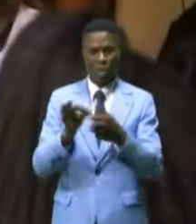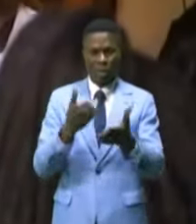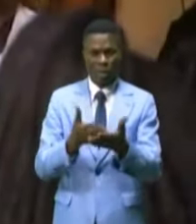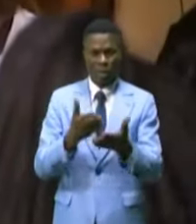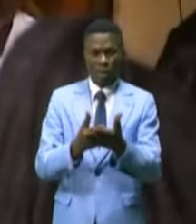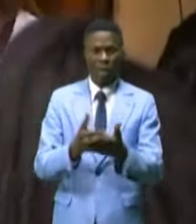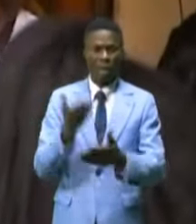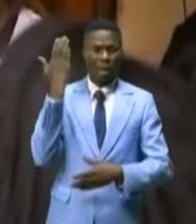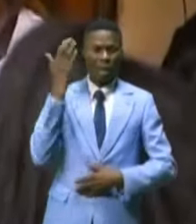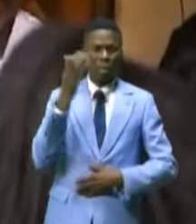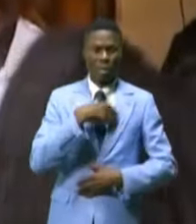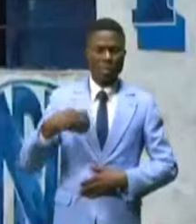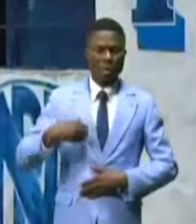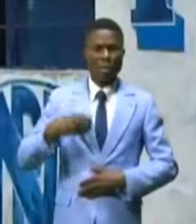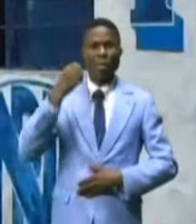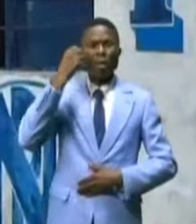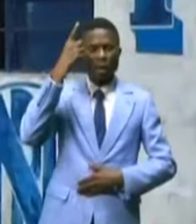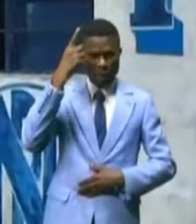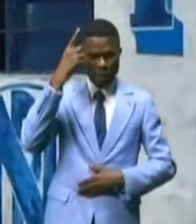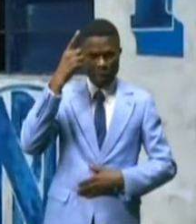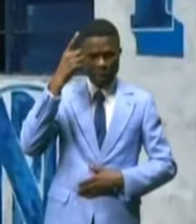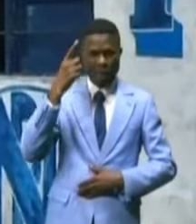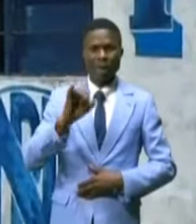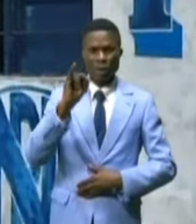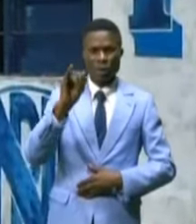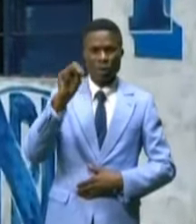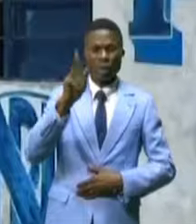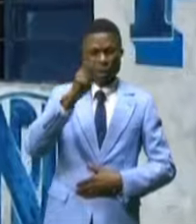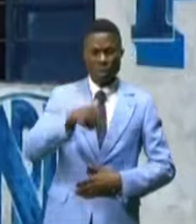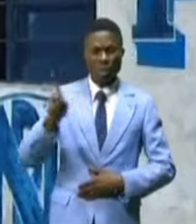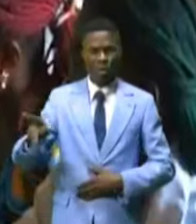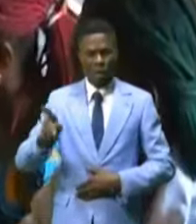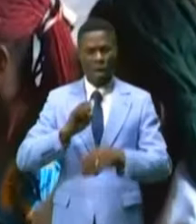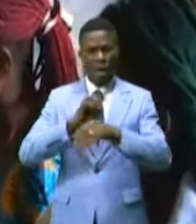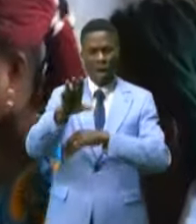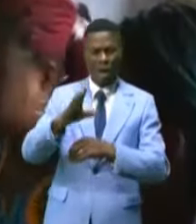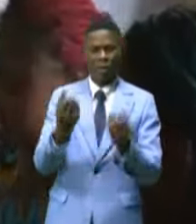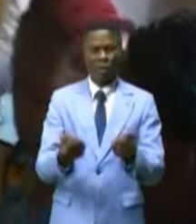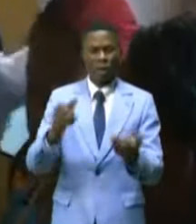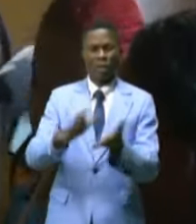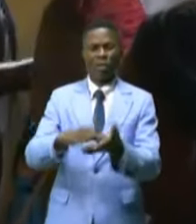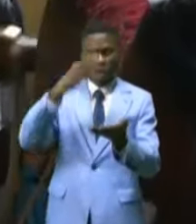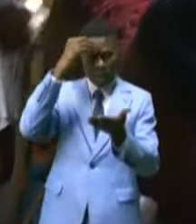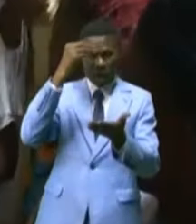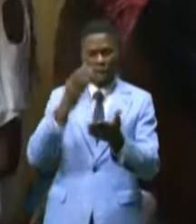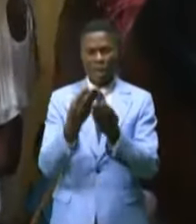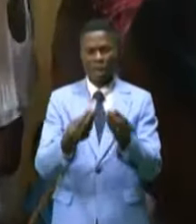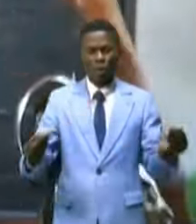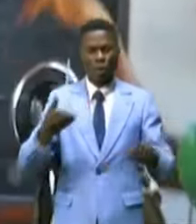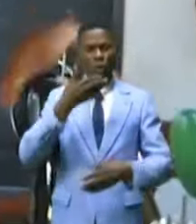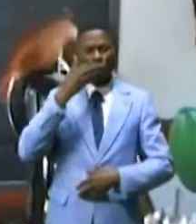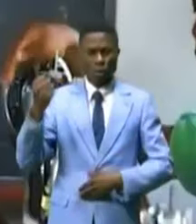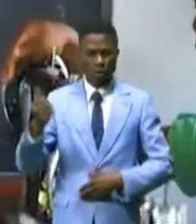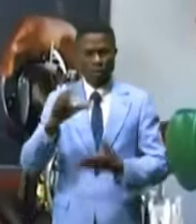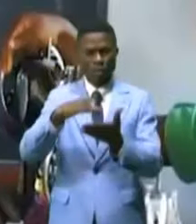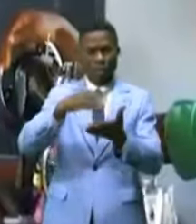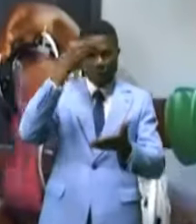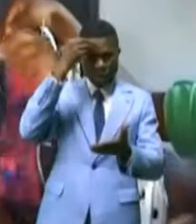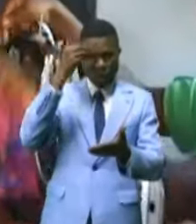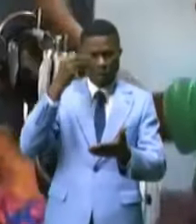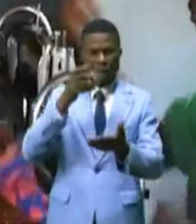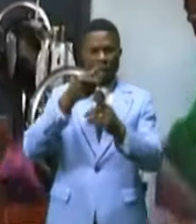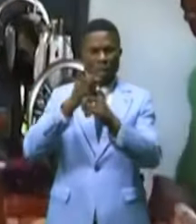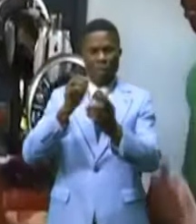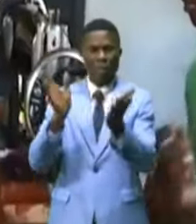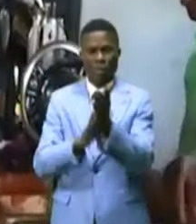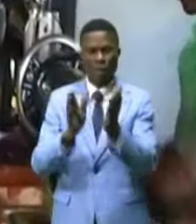les parents ont compris que c'est à l'INPP qu'il faut envoyer les enfants pour un résultat meilleur. Les élèves viennent des écoles